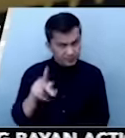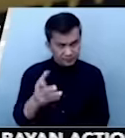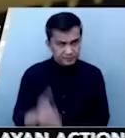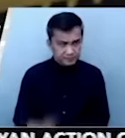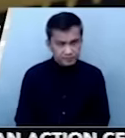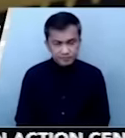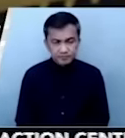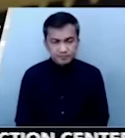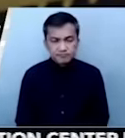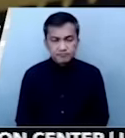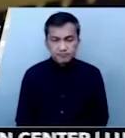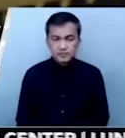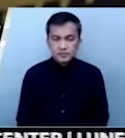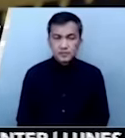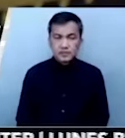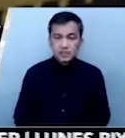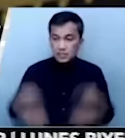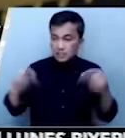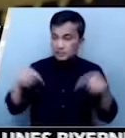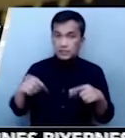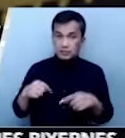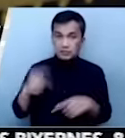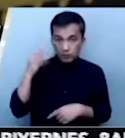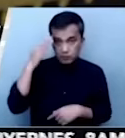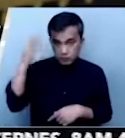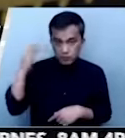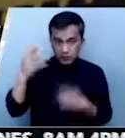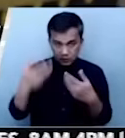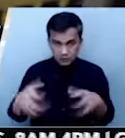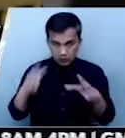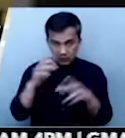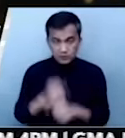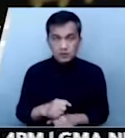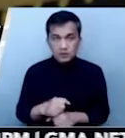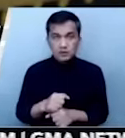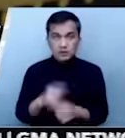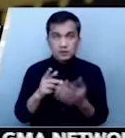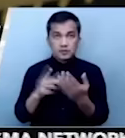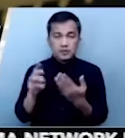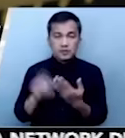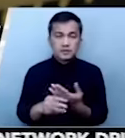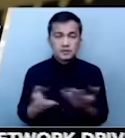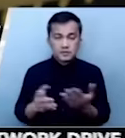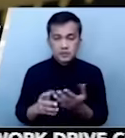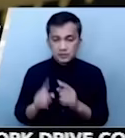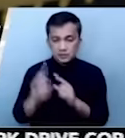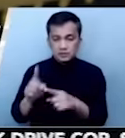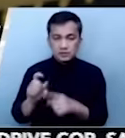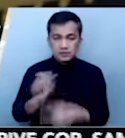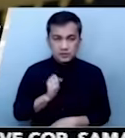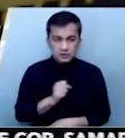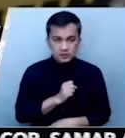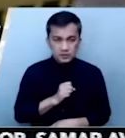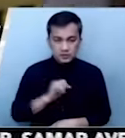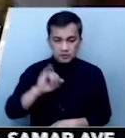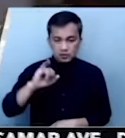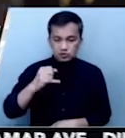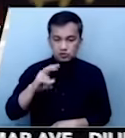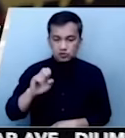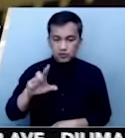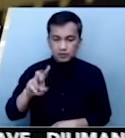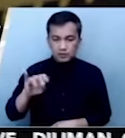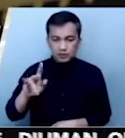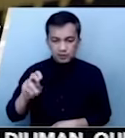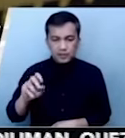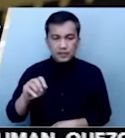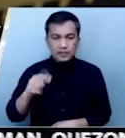Pia, narito nga tayo ngayon sa Bulacan at nakatatapos-tapos lang ng programa kung saan nga dumalo sina Senador Joel Villanueva, Grace Poe, Pia Cayetano